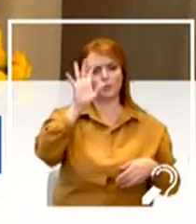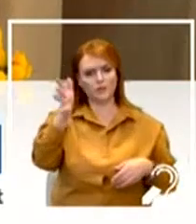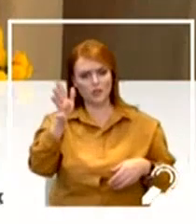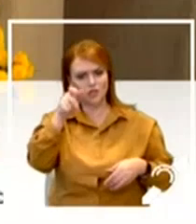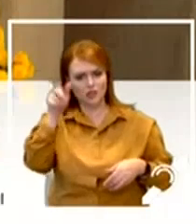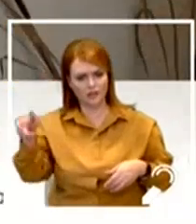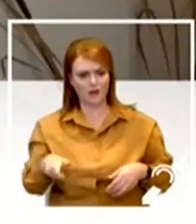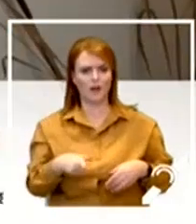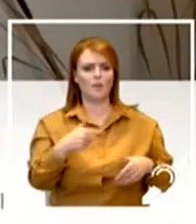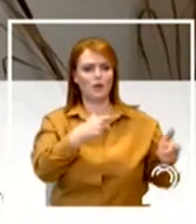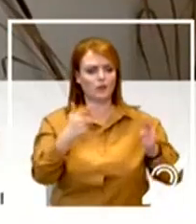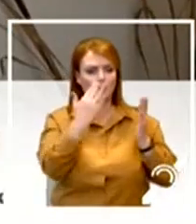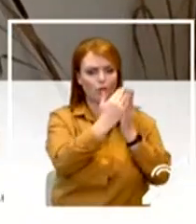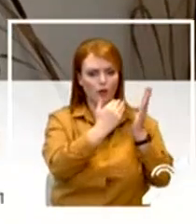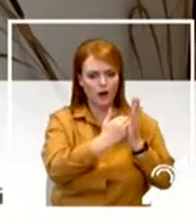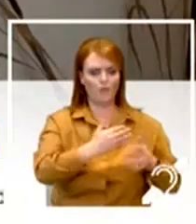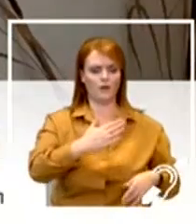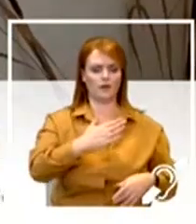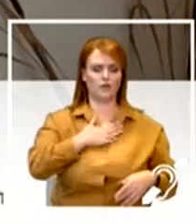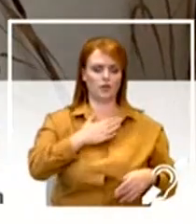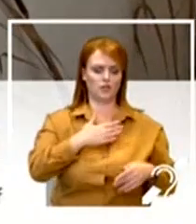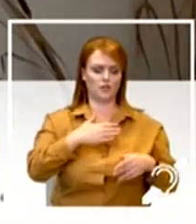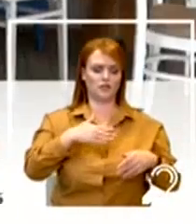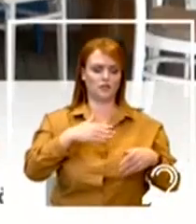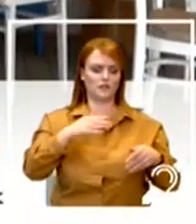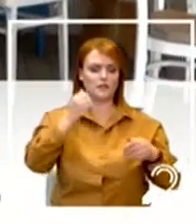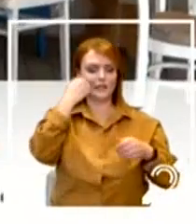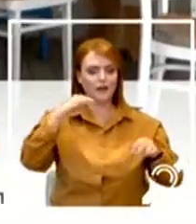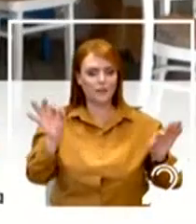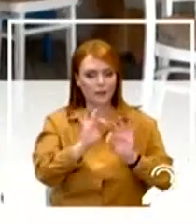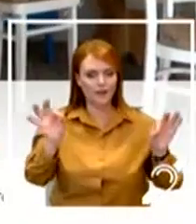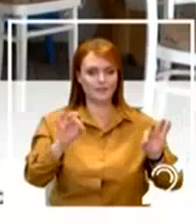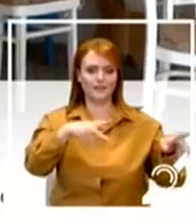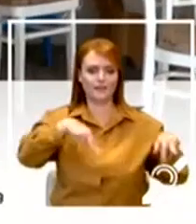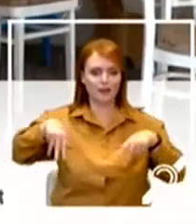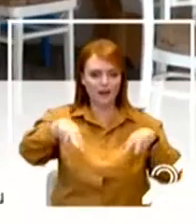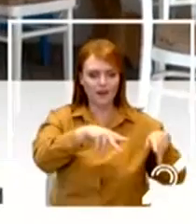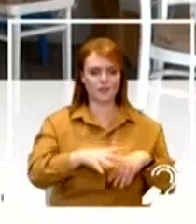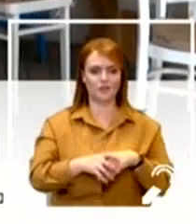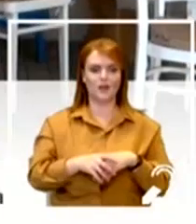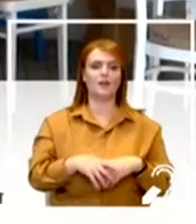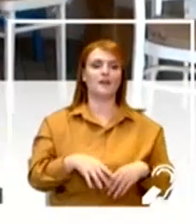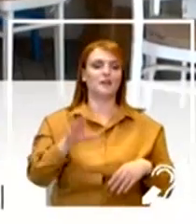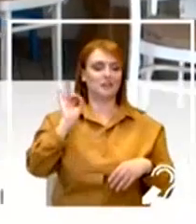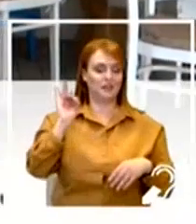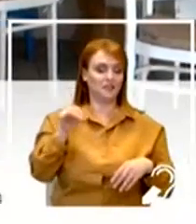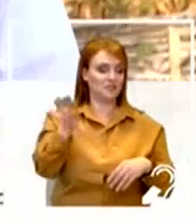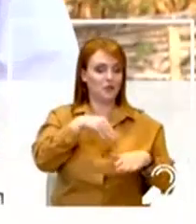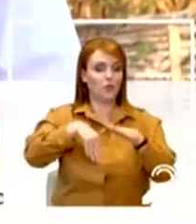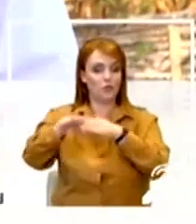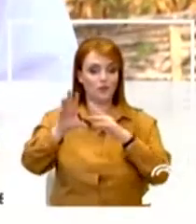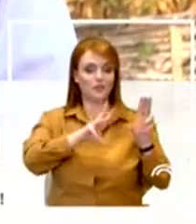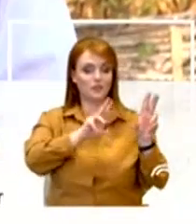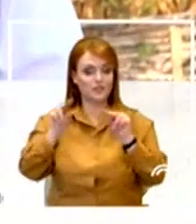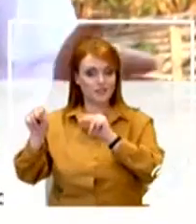programul etnofolcloric, mâncarea noastră tradițională, joacă horile noastre de la Văleni și pleacă fericiți. Chiar